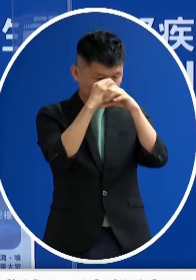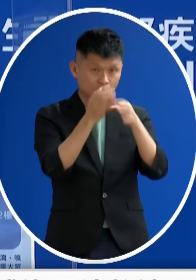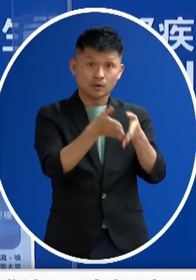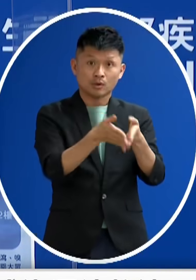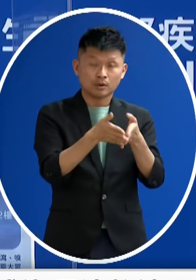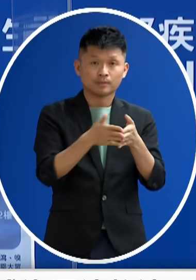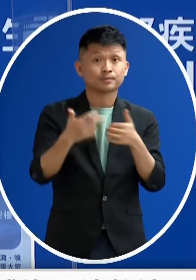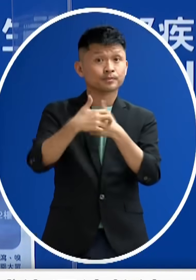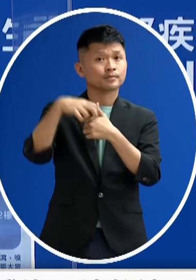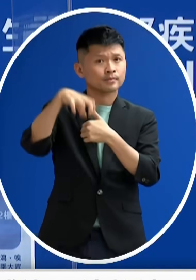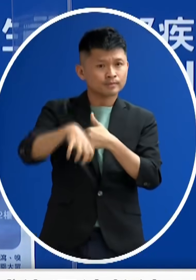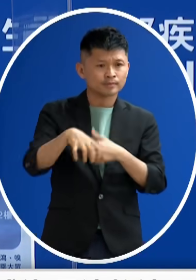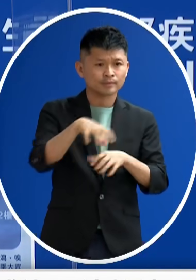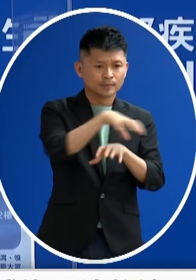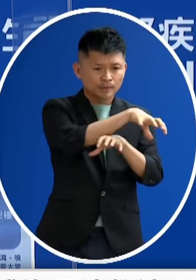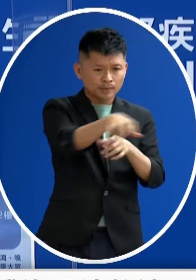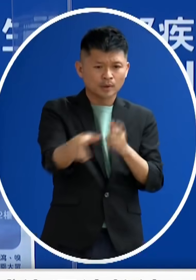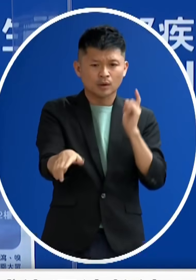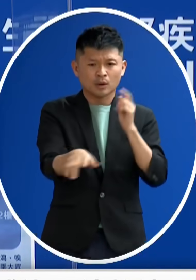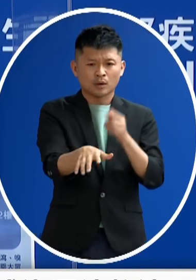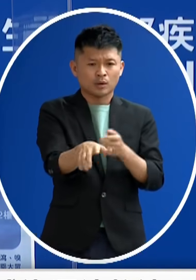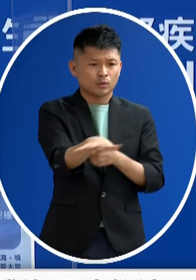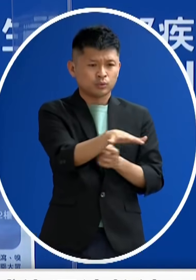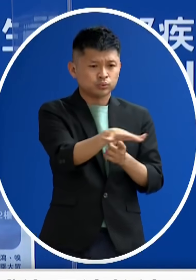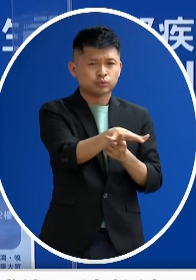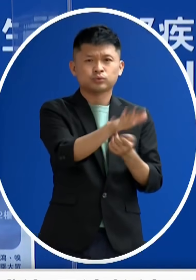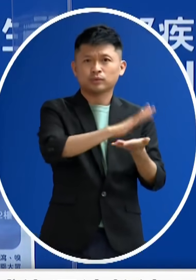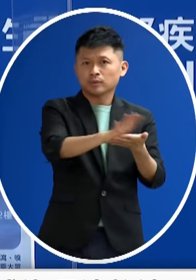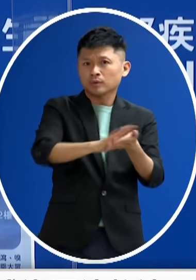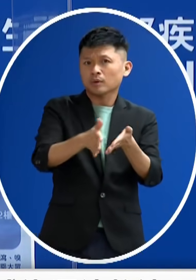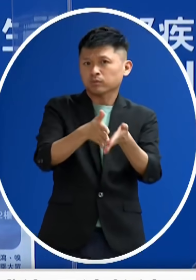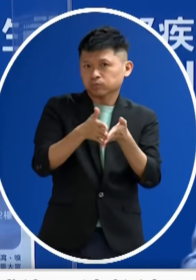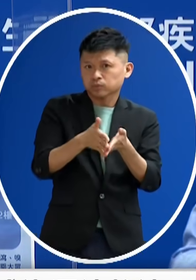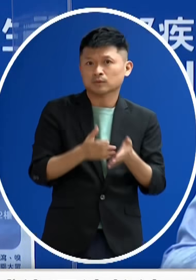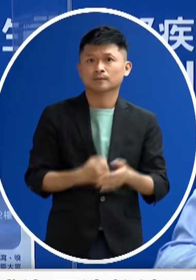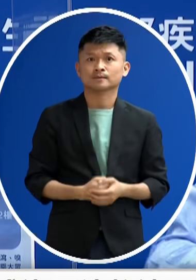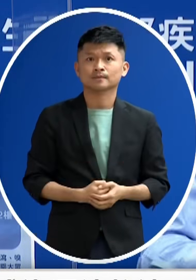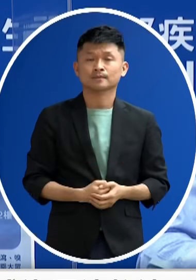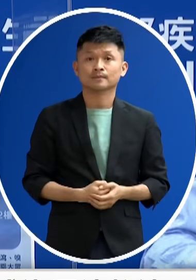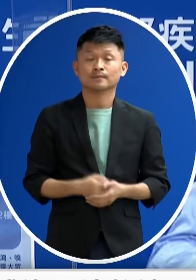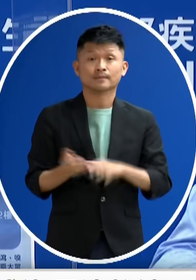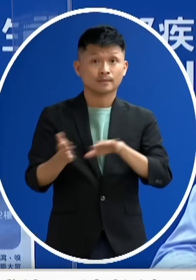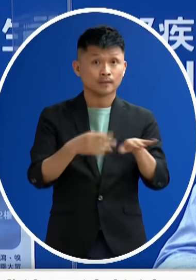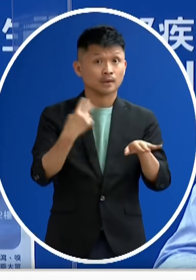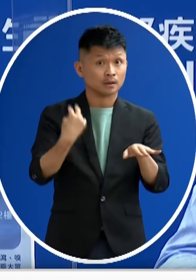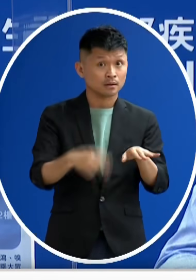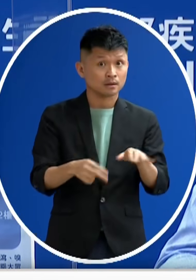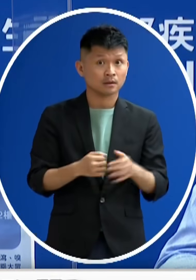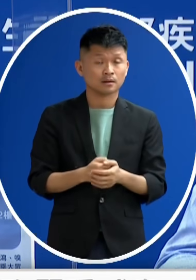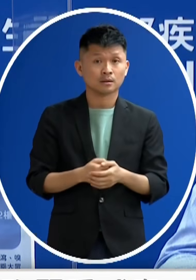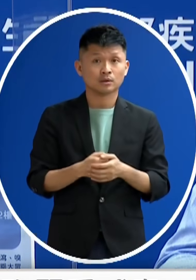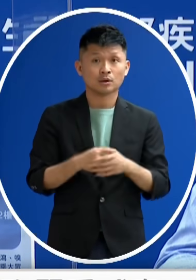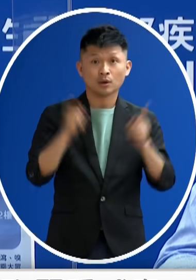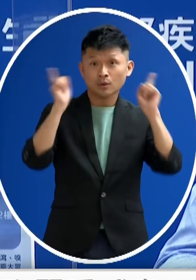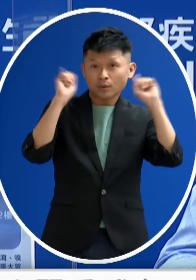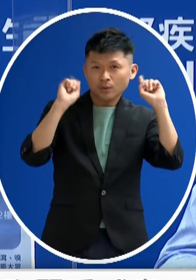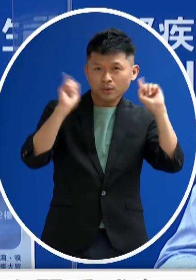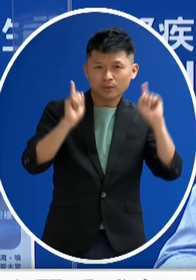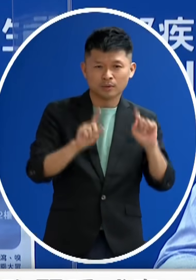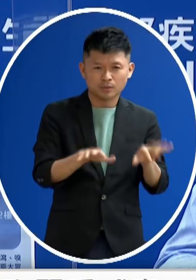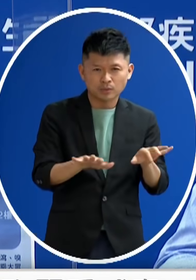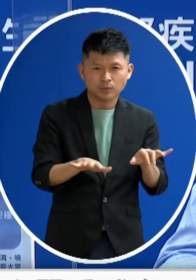已经开始进行环境的消毒及防治的措施。那另外请游乐场，因为它